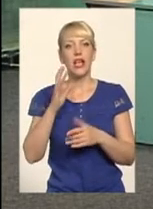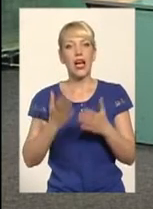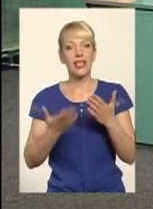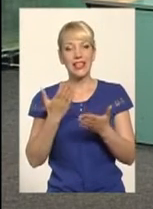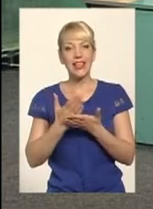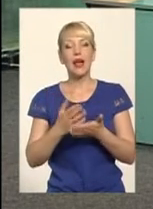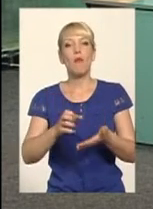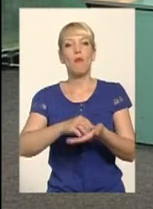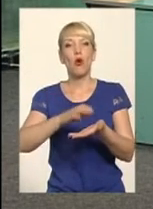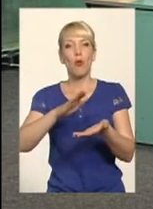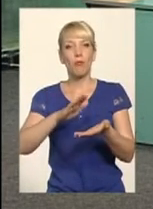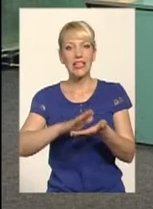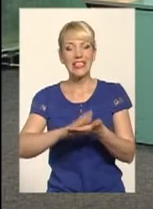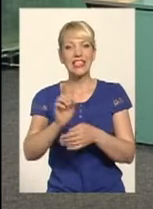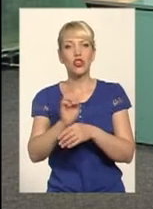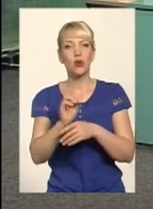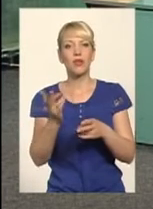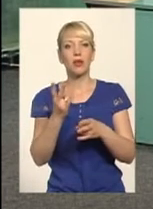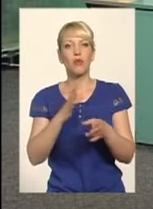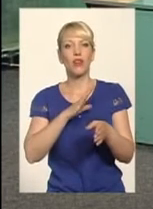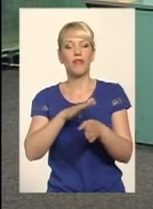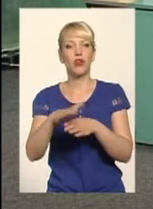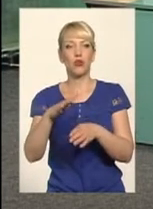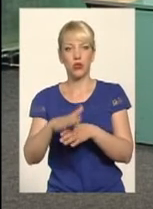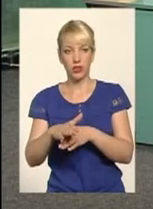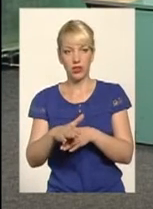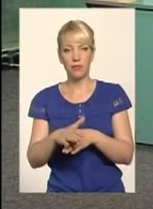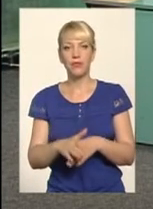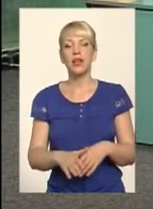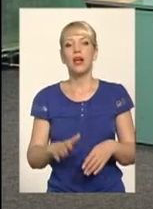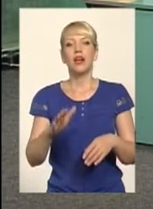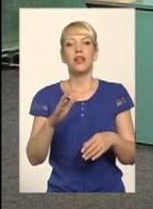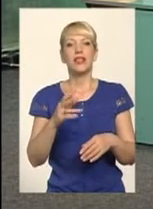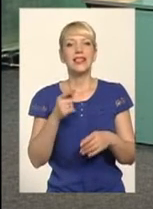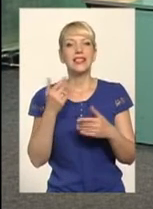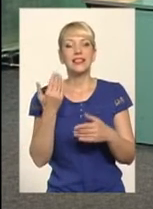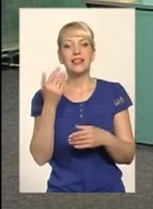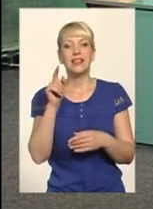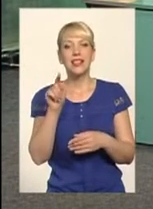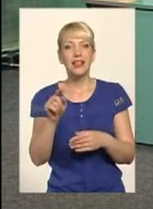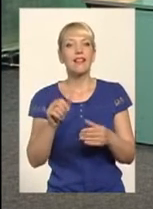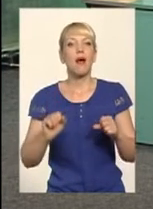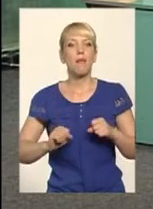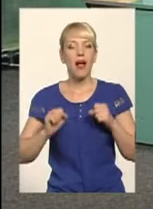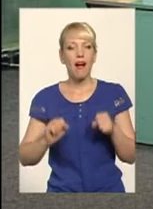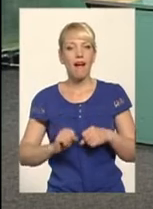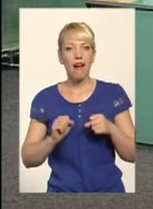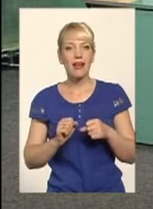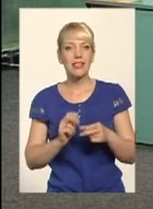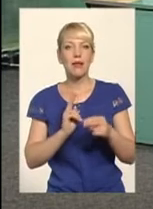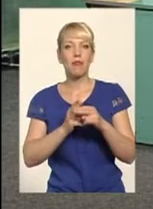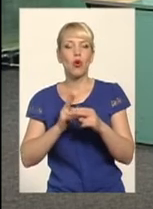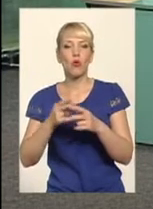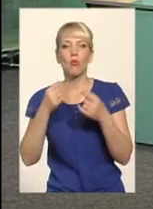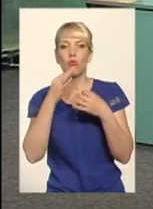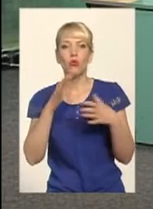законодавства норми, яких ти маєш дотримуватися. Безумовно, ти намагаєшся упередити будь-яку проблему, так, і додатково прописати протокол доїння, тобто в